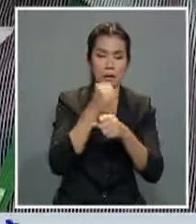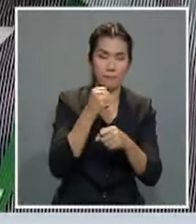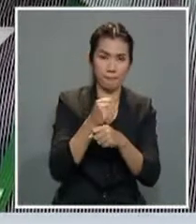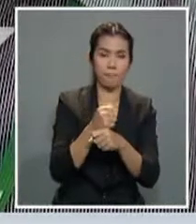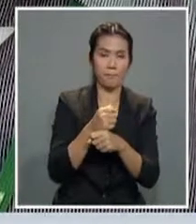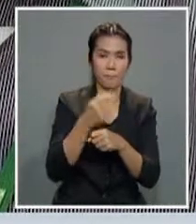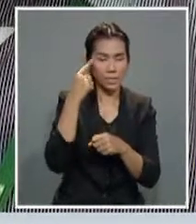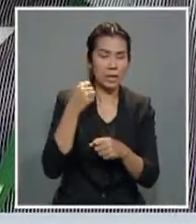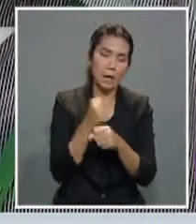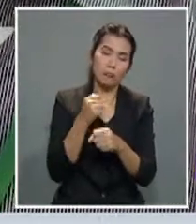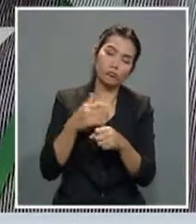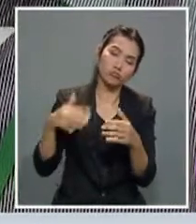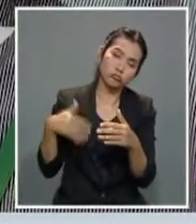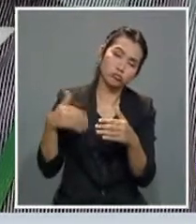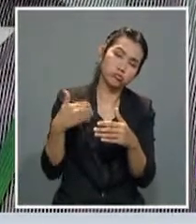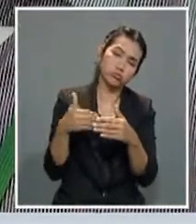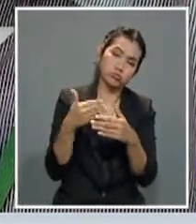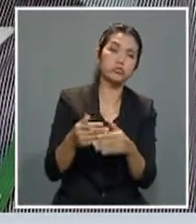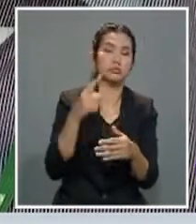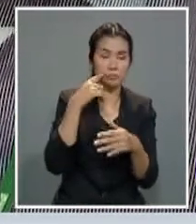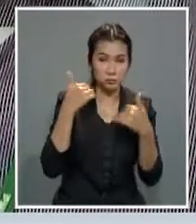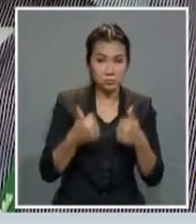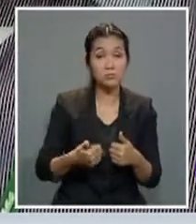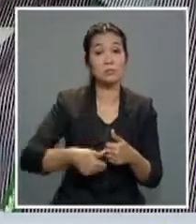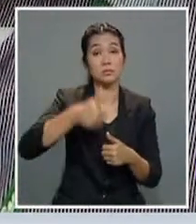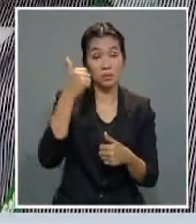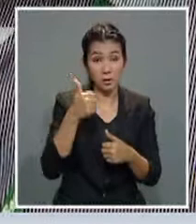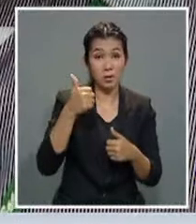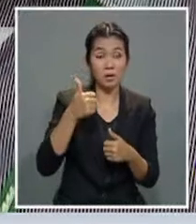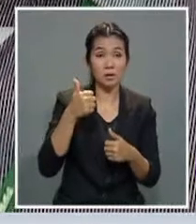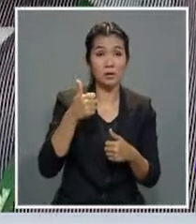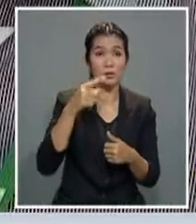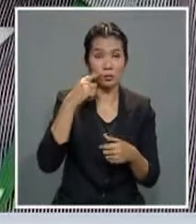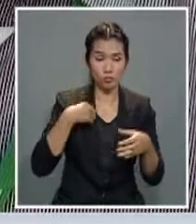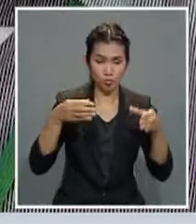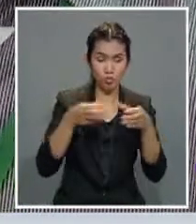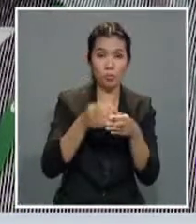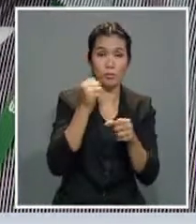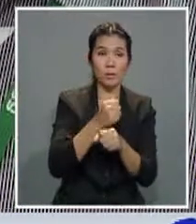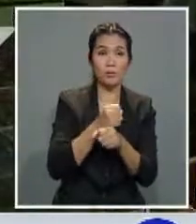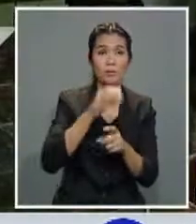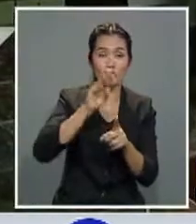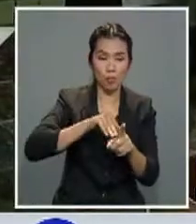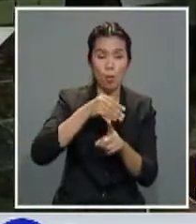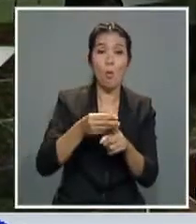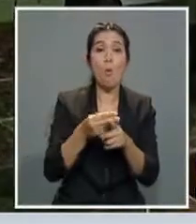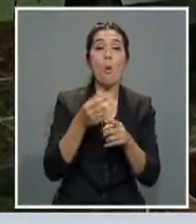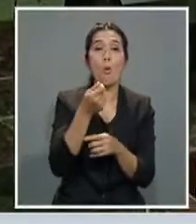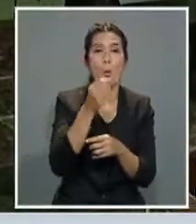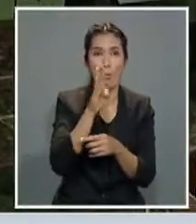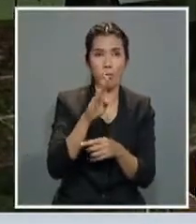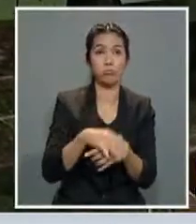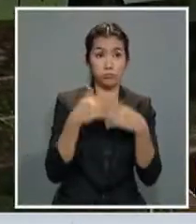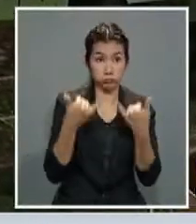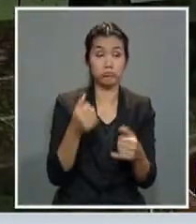แล้วก็พัฒนากันมาเรื่อยๆจนได้รับการจดวิสาหกิจเป็นกลุ่มวิสาหกิจกล้วยอบนะครับปัจจุบันนี้เขาท